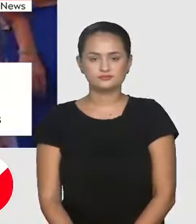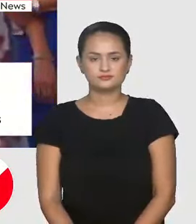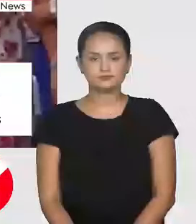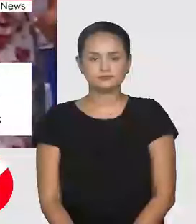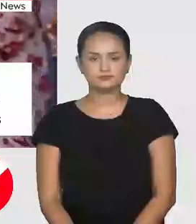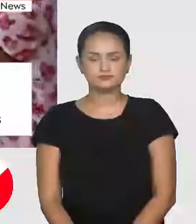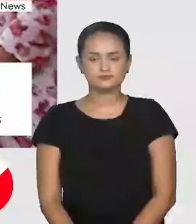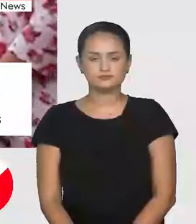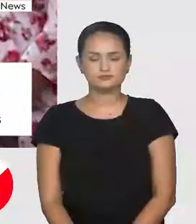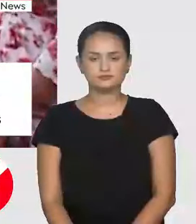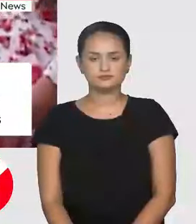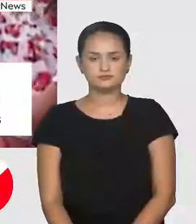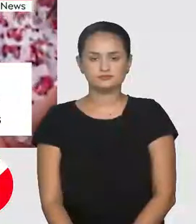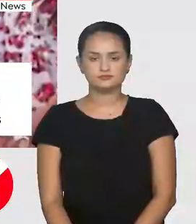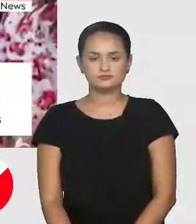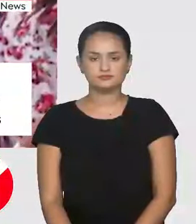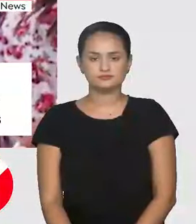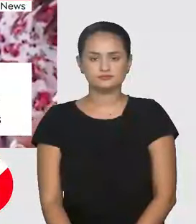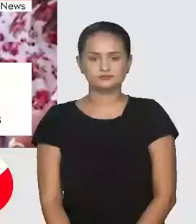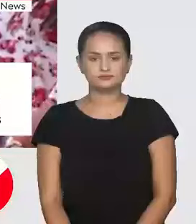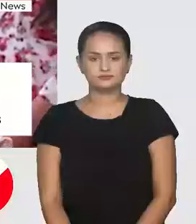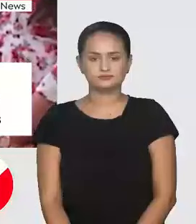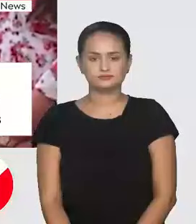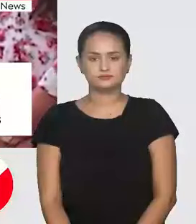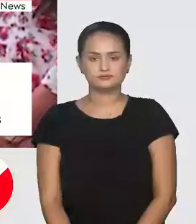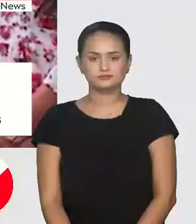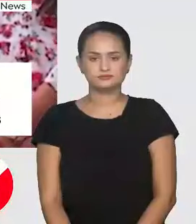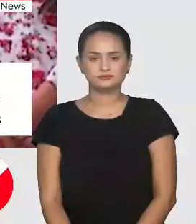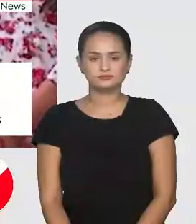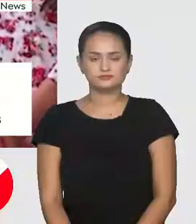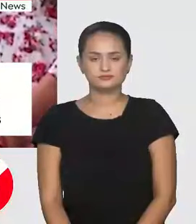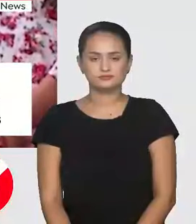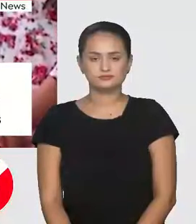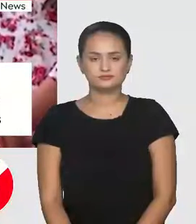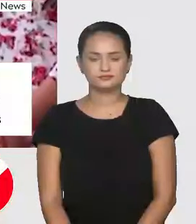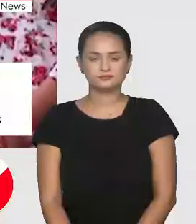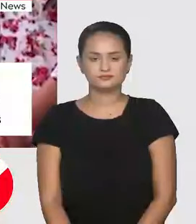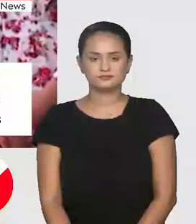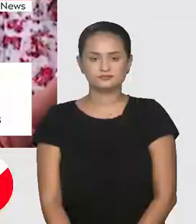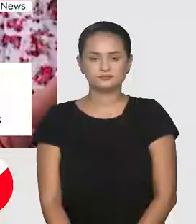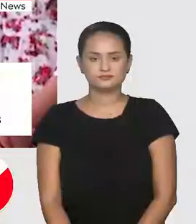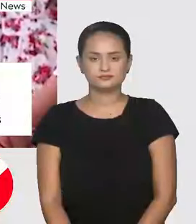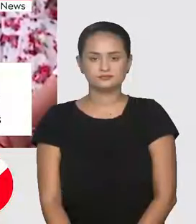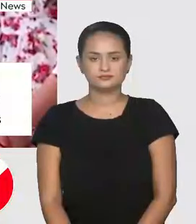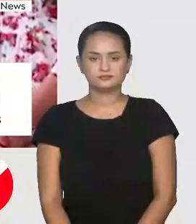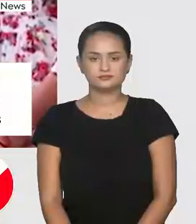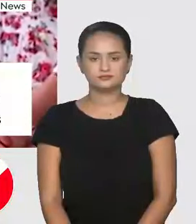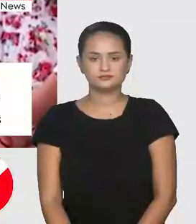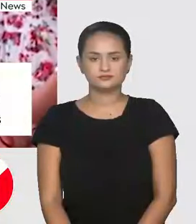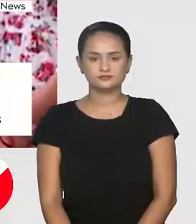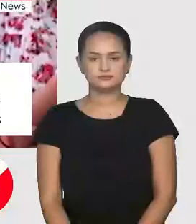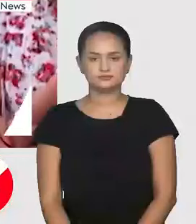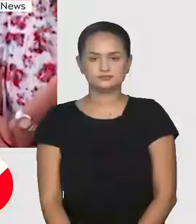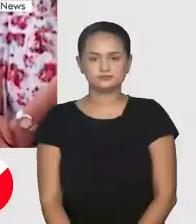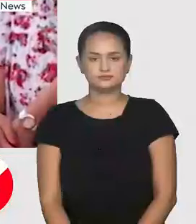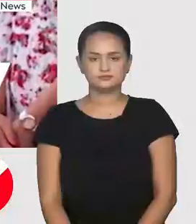arătat că e de preferat să se mențină în umbră. Știm că are un buget destul de mic, 440.000 de euro pe an îi oferă statul.